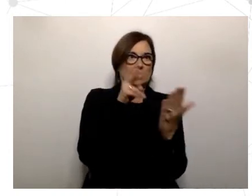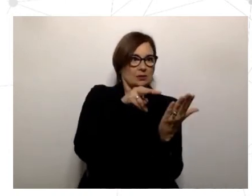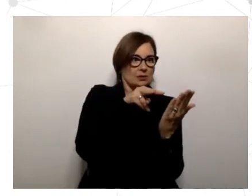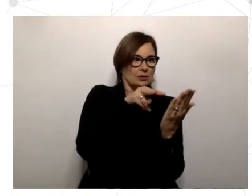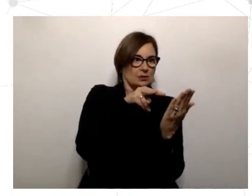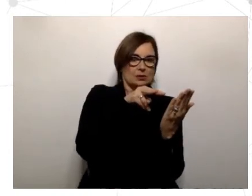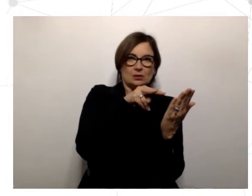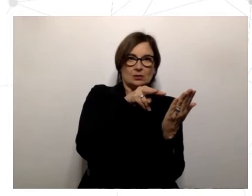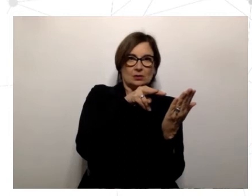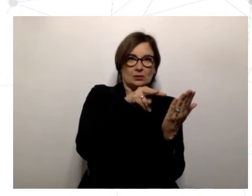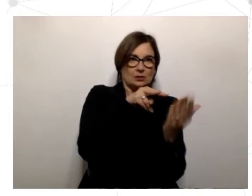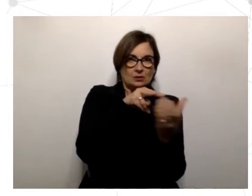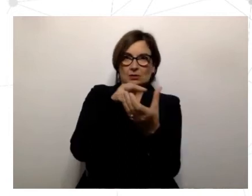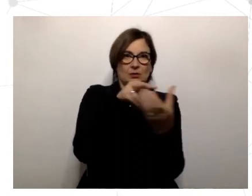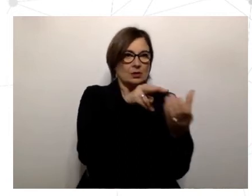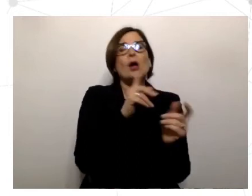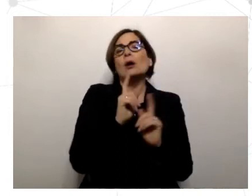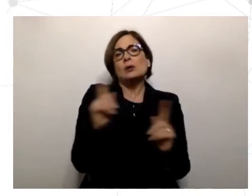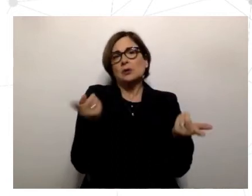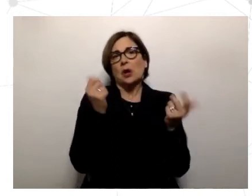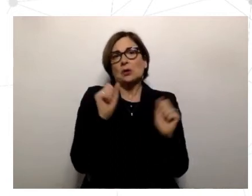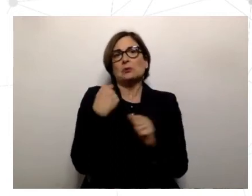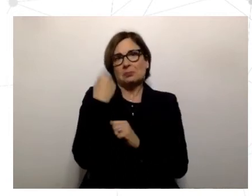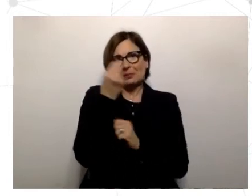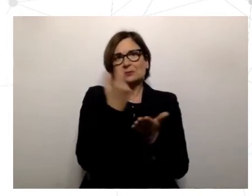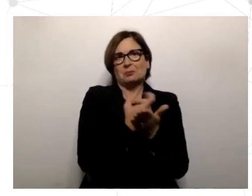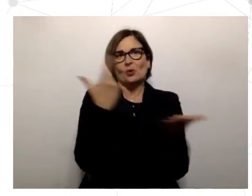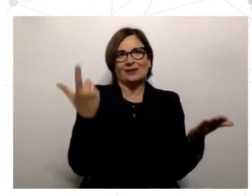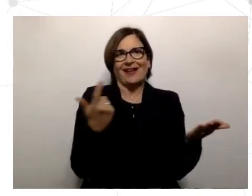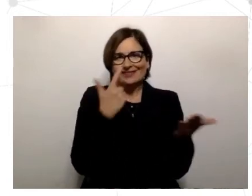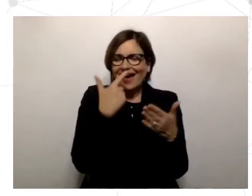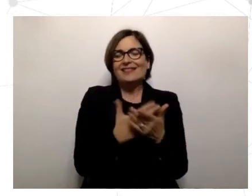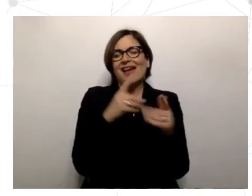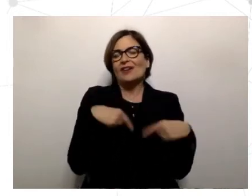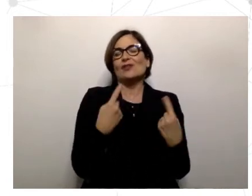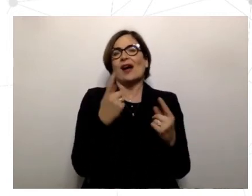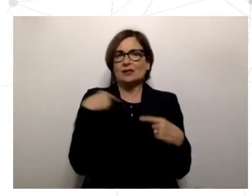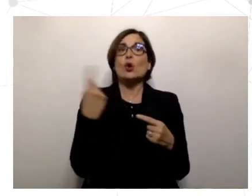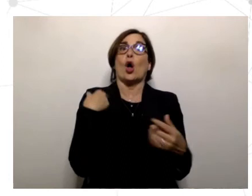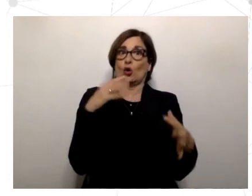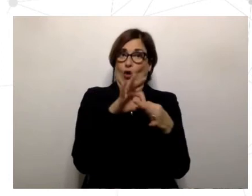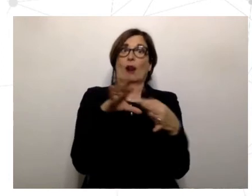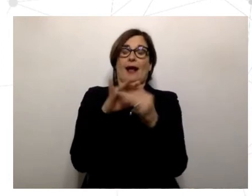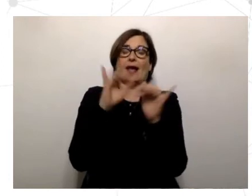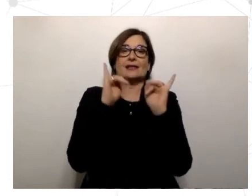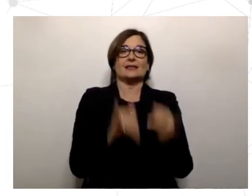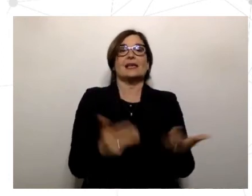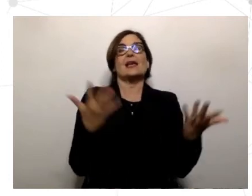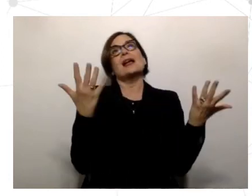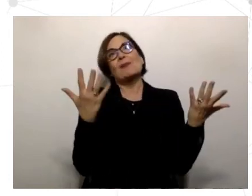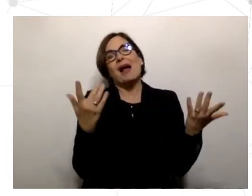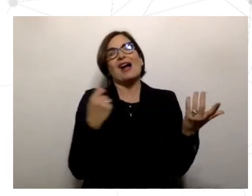cellulare. Questo credo che sia una cosa molto importante, essere più collegati e avere